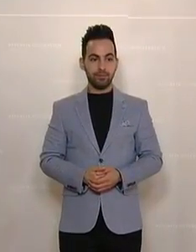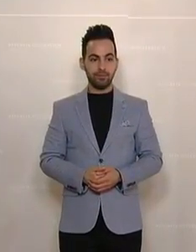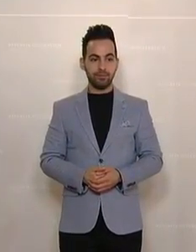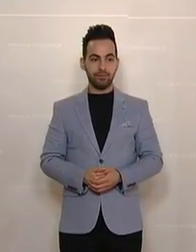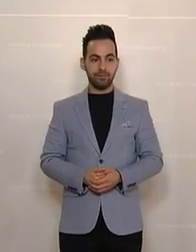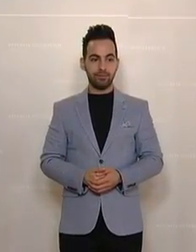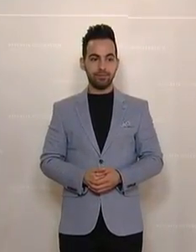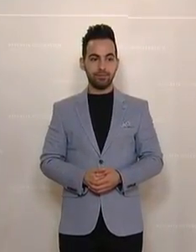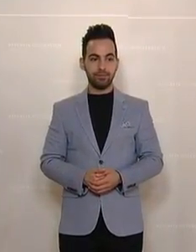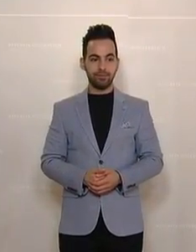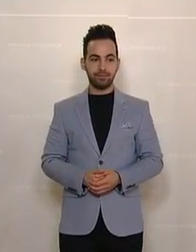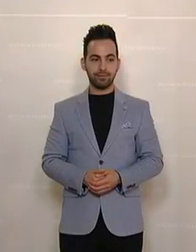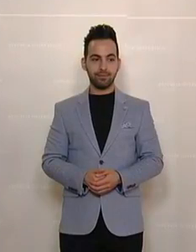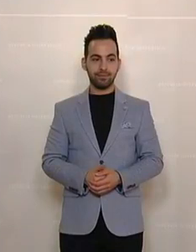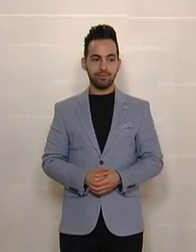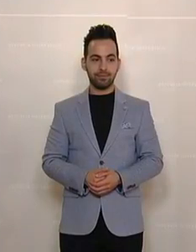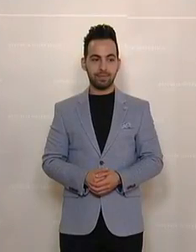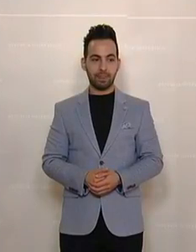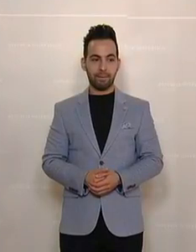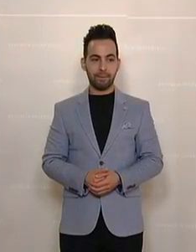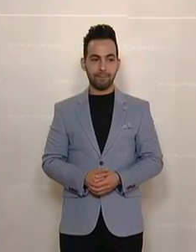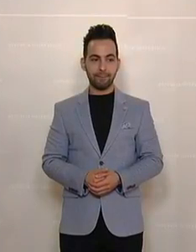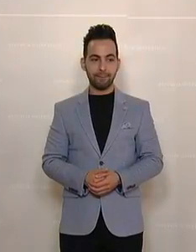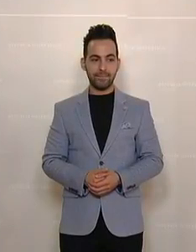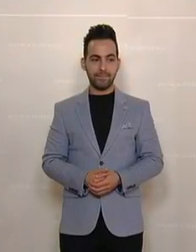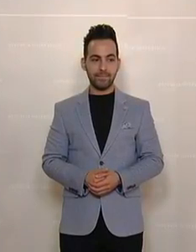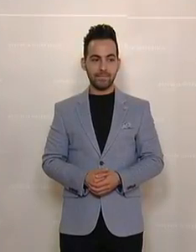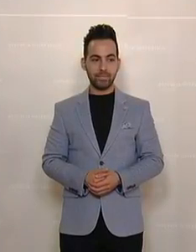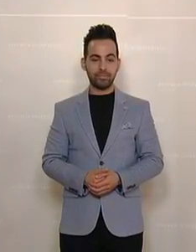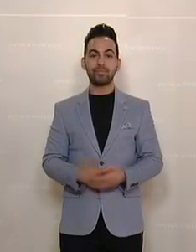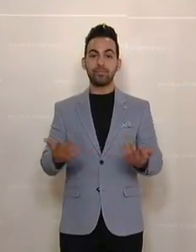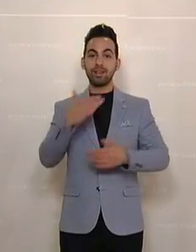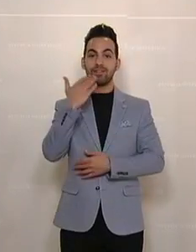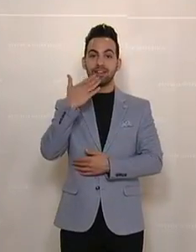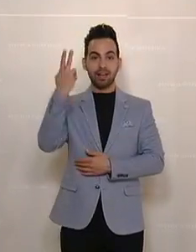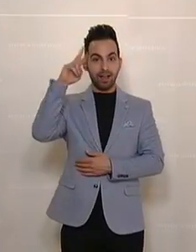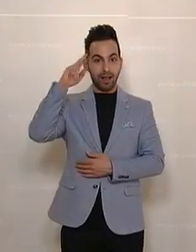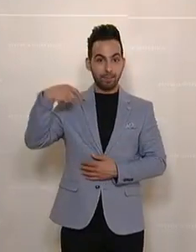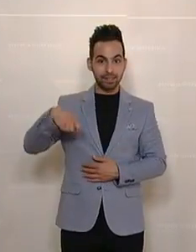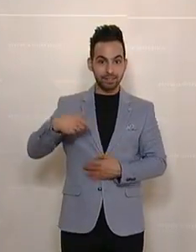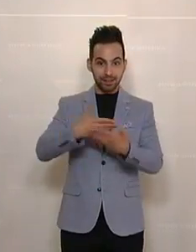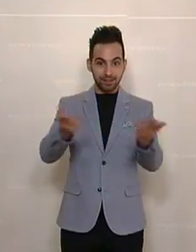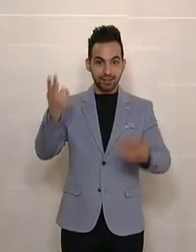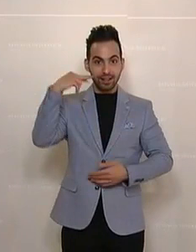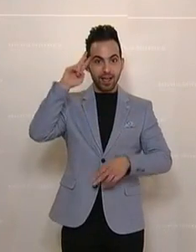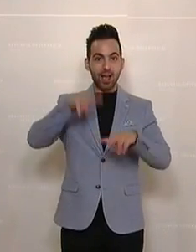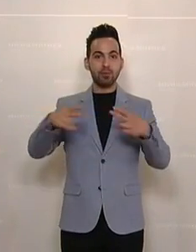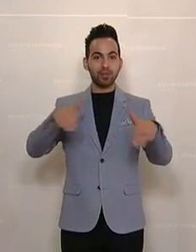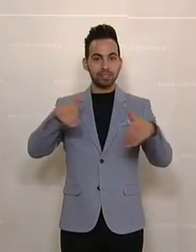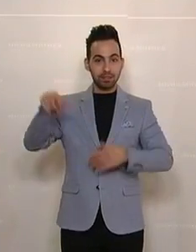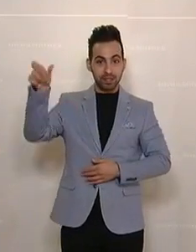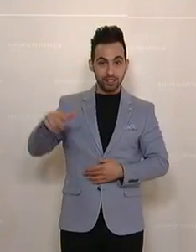von Schülerinnen und Schülern in der Corona-Krise. Erste Rednerin Sonja Hammerschmidt, ehemalige Bildungssprecherin. Herr Bundesminister,